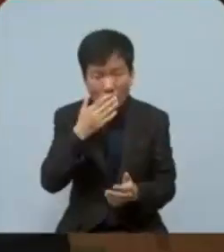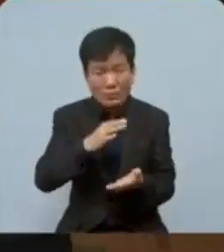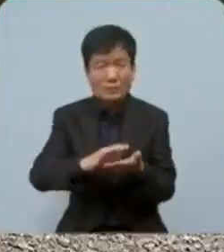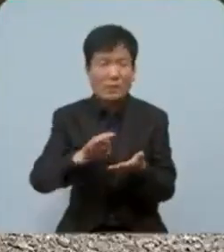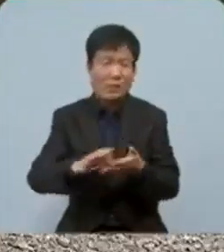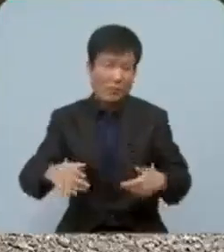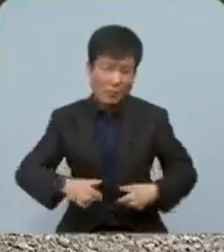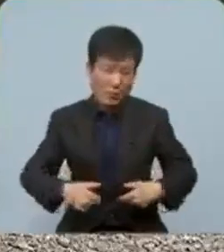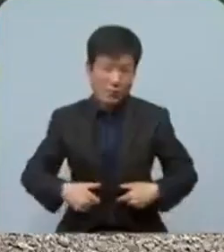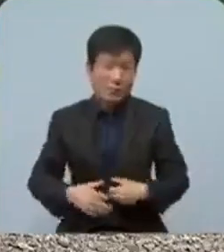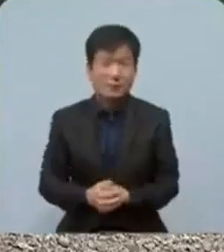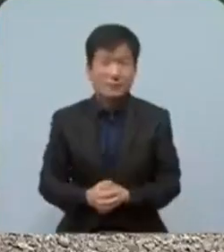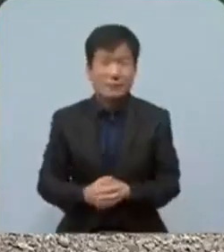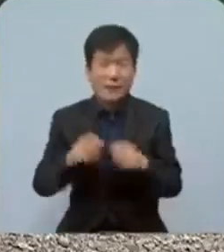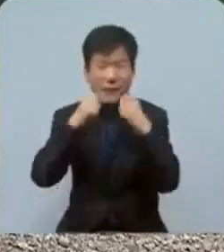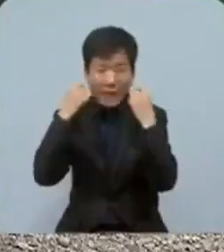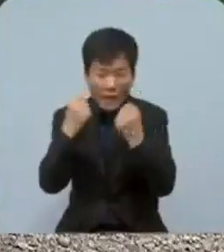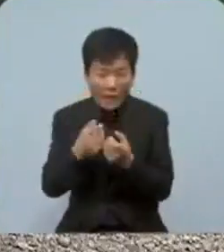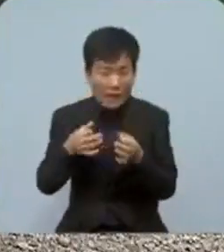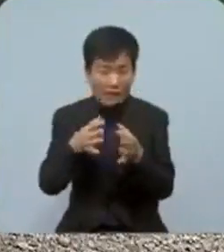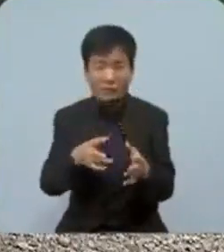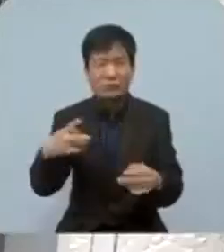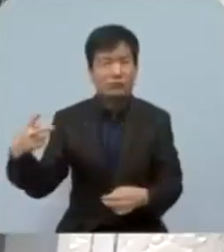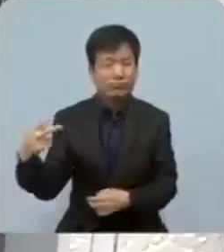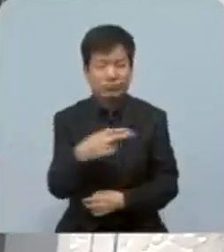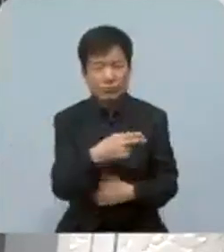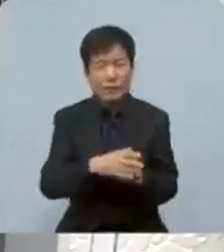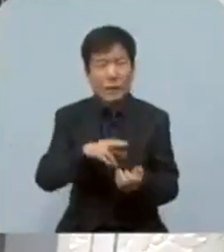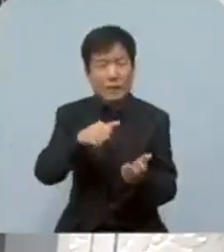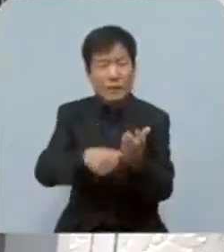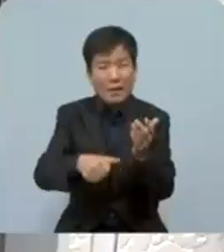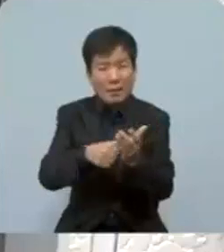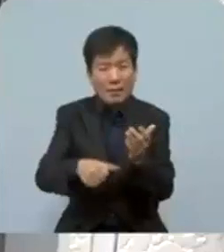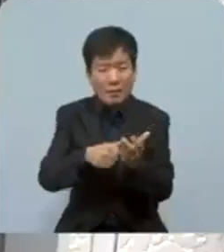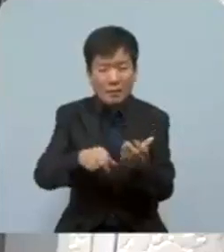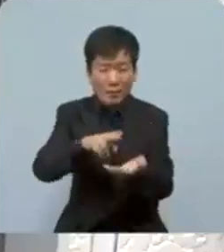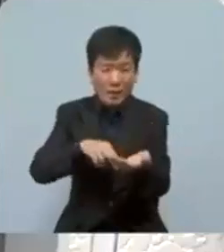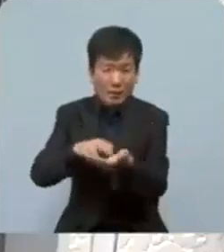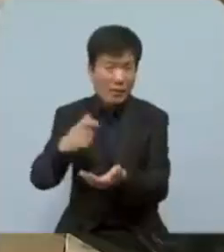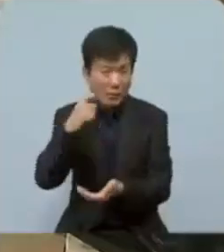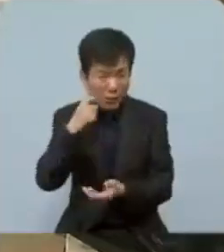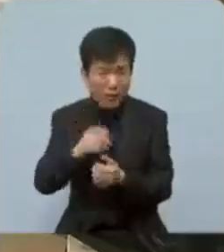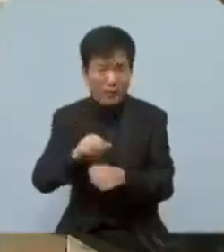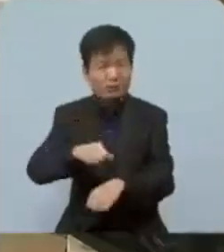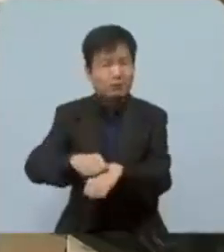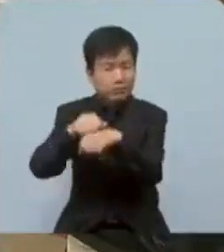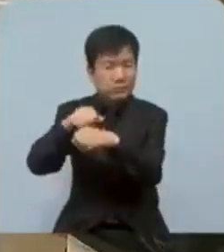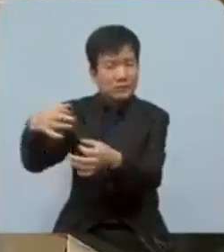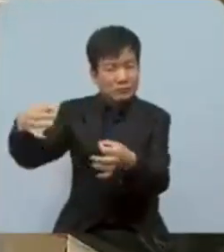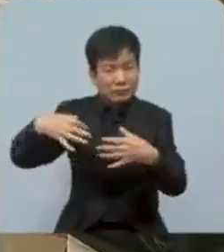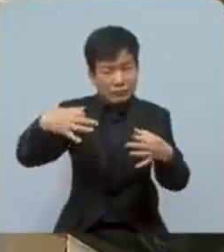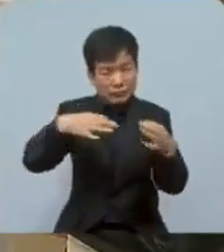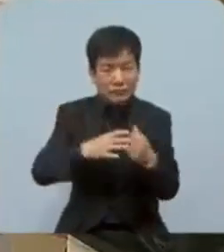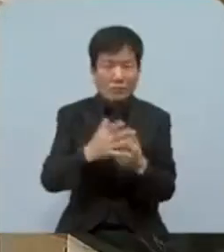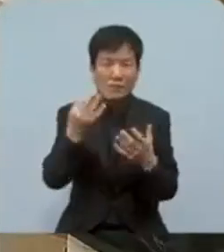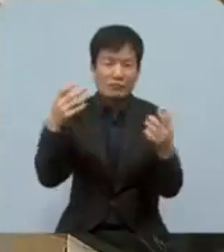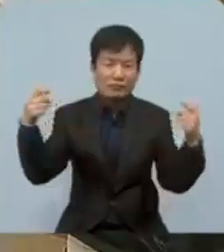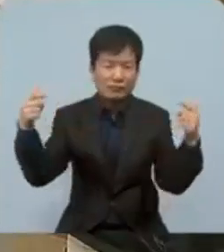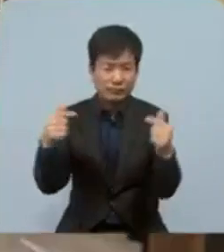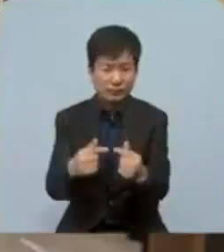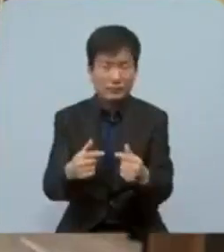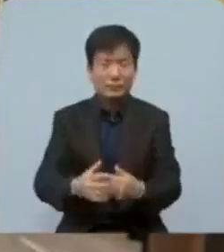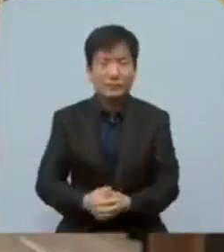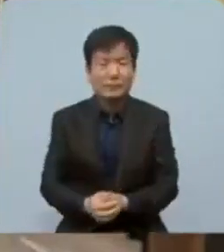때문에. 개인 기부는 거의 끊겼고 판매 부진을 겪는 식품업체들의 재고품 기부도 덩달아